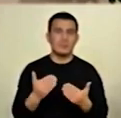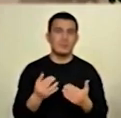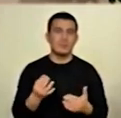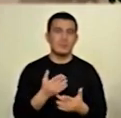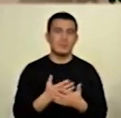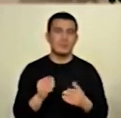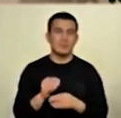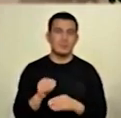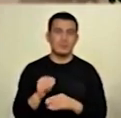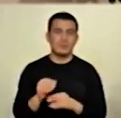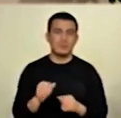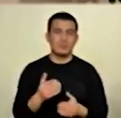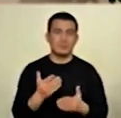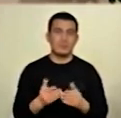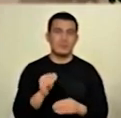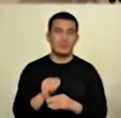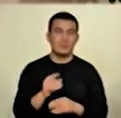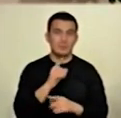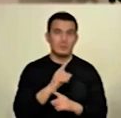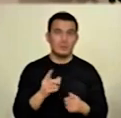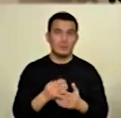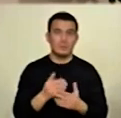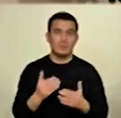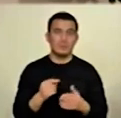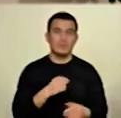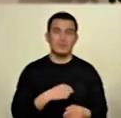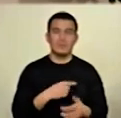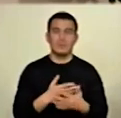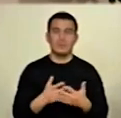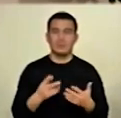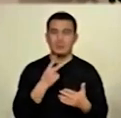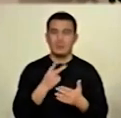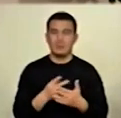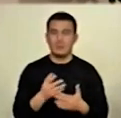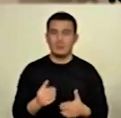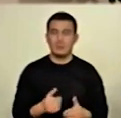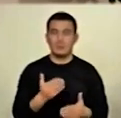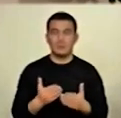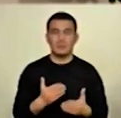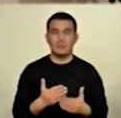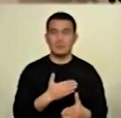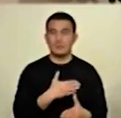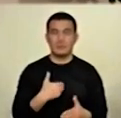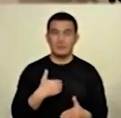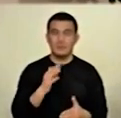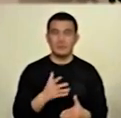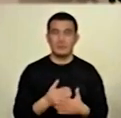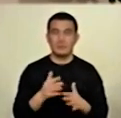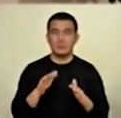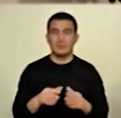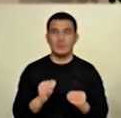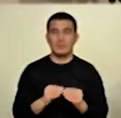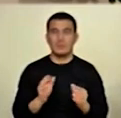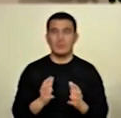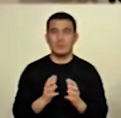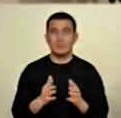mumkin. Agar qo'shmaydigan bo'lsak, mana shu jarayonda qo'shish imkoniyatiga egamiz. Agar siz uni xohlamasangiz, mana shu holatda qolishini xohlasangiz,